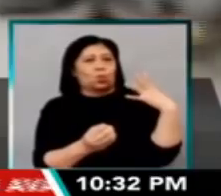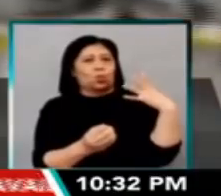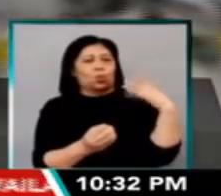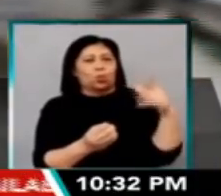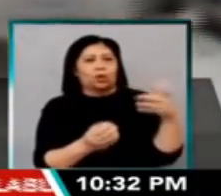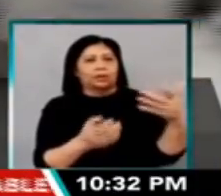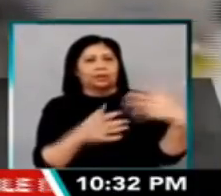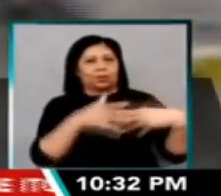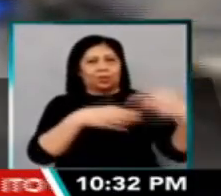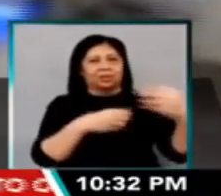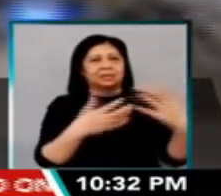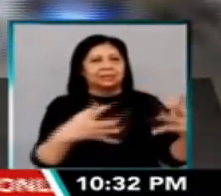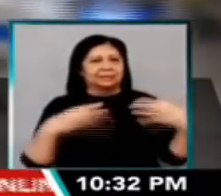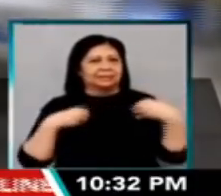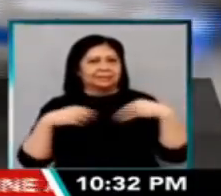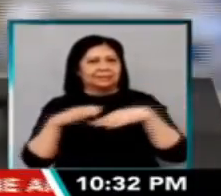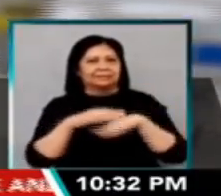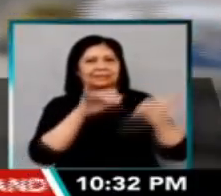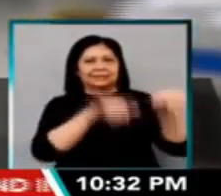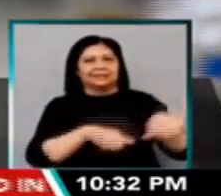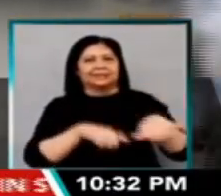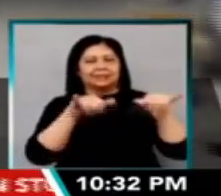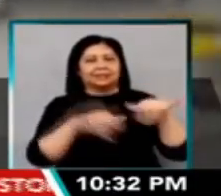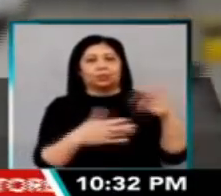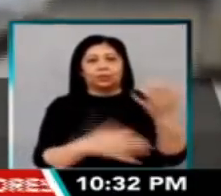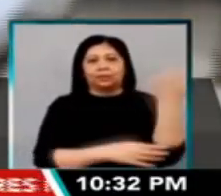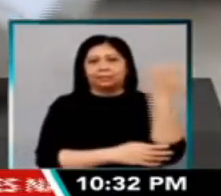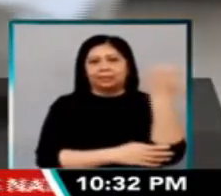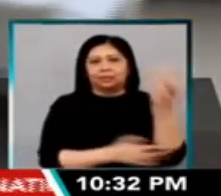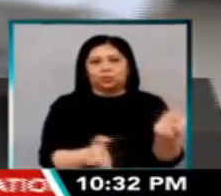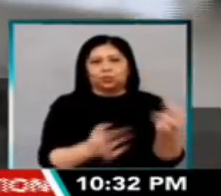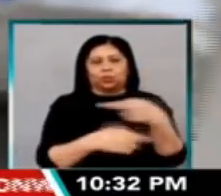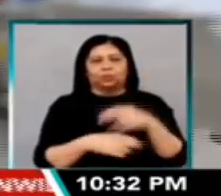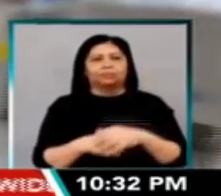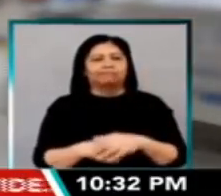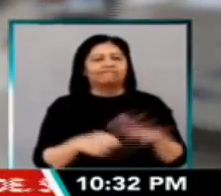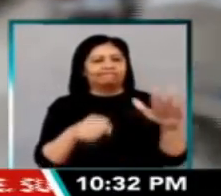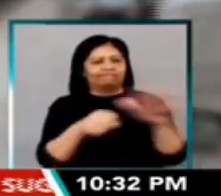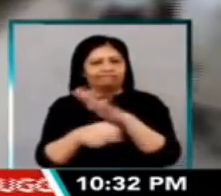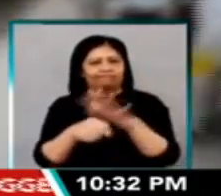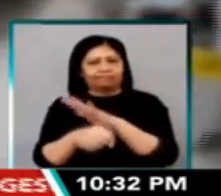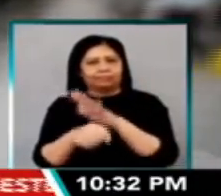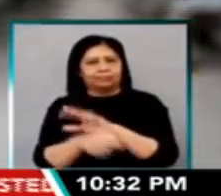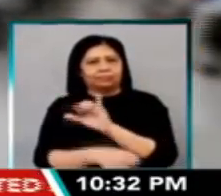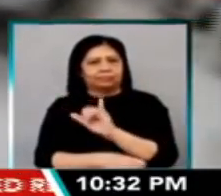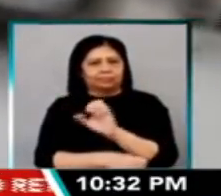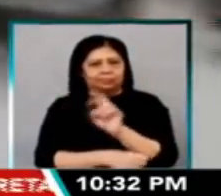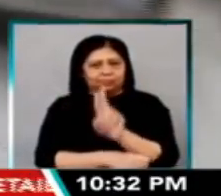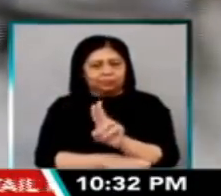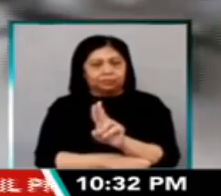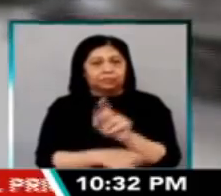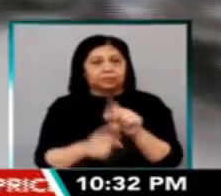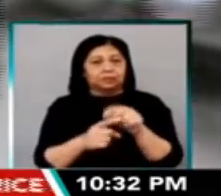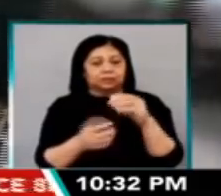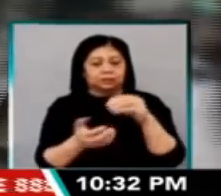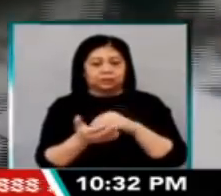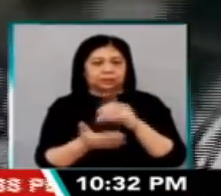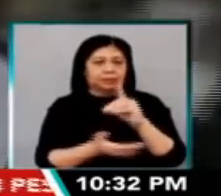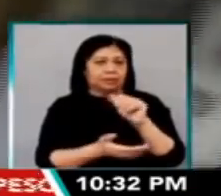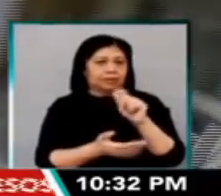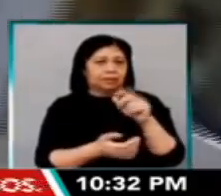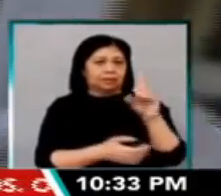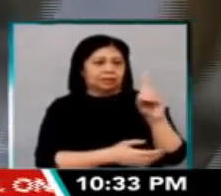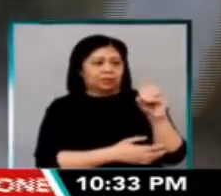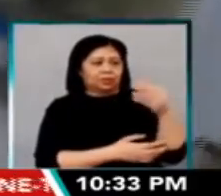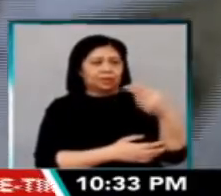habang nananatili sa emergency room. Puno na rin ang kanilang ICU. Sa datos ng Department of Health, high risk na